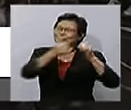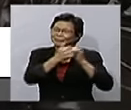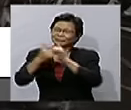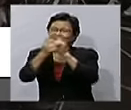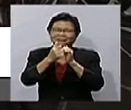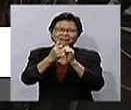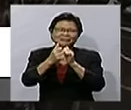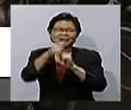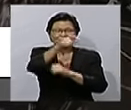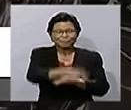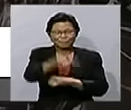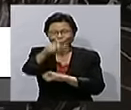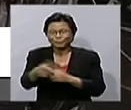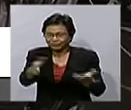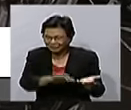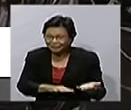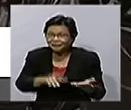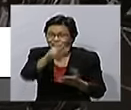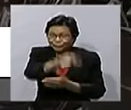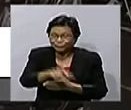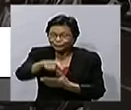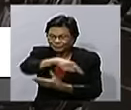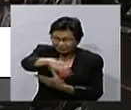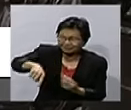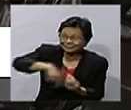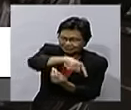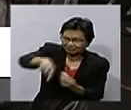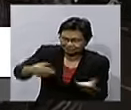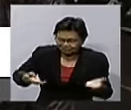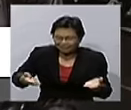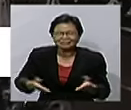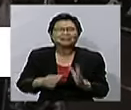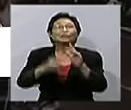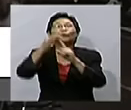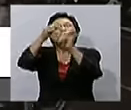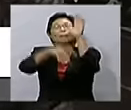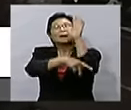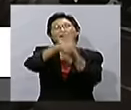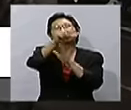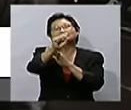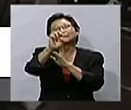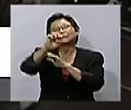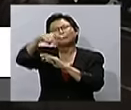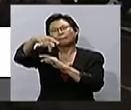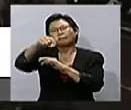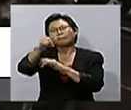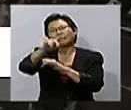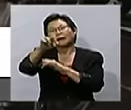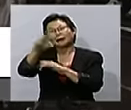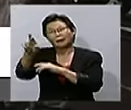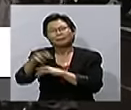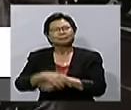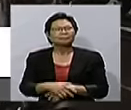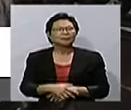dengan penduduk di sekitar, terutama sekali di Parlimen Sepanggar ini. Ya, saya ingin tahu juga, Profesor Datuk